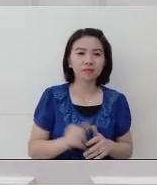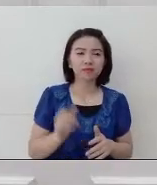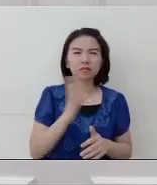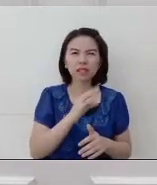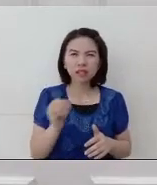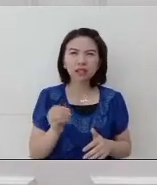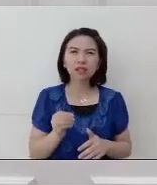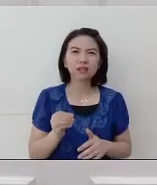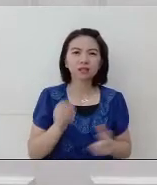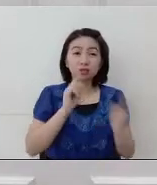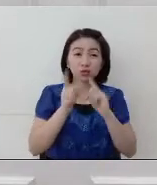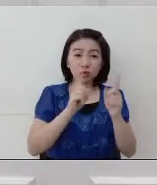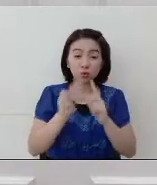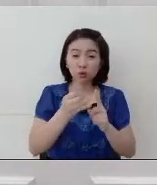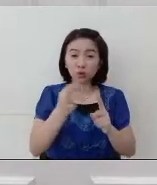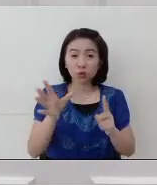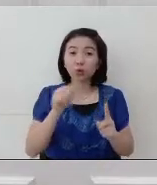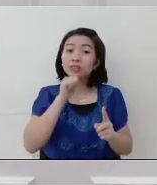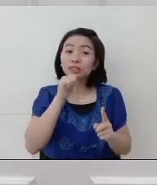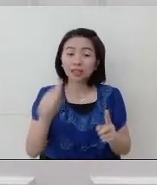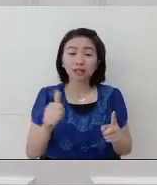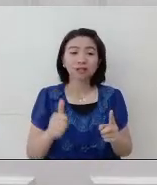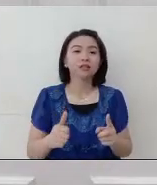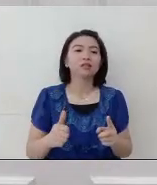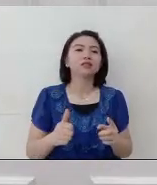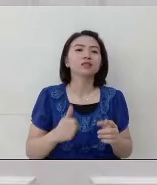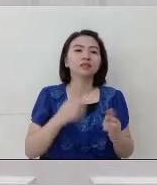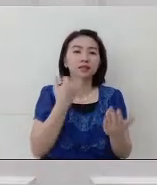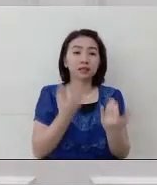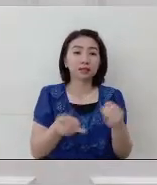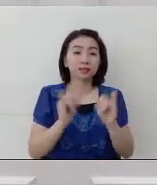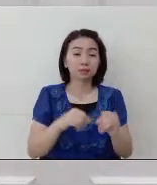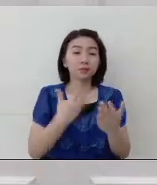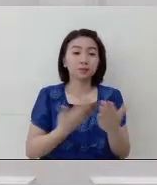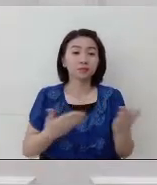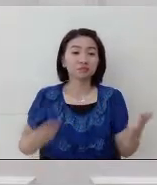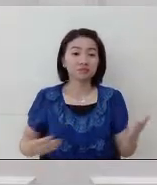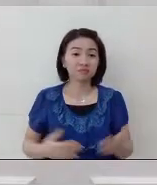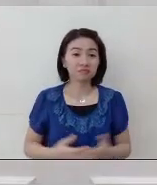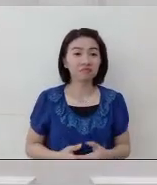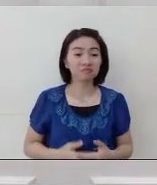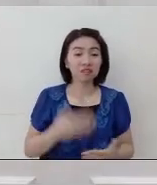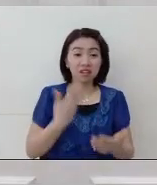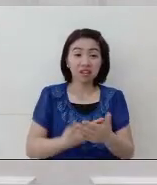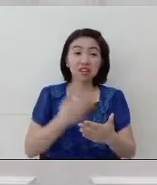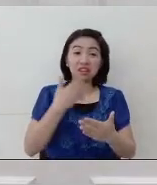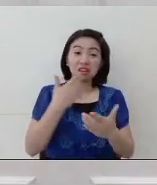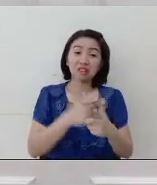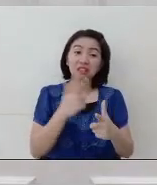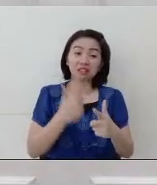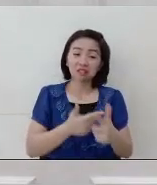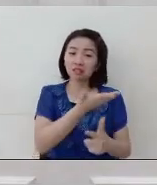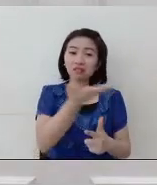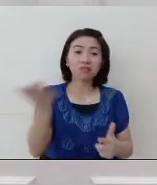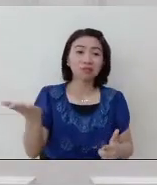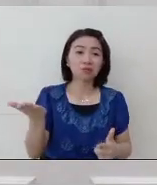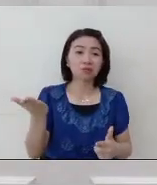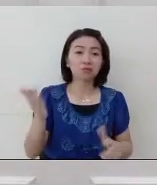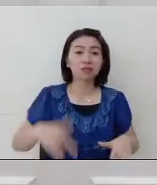pinag-uusapan, before you know it, ang buhay mo'y walang saysay. Kaya ang tanong ko lamang po ay ganito,